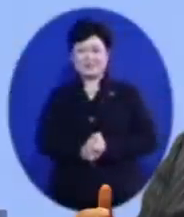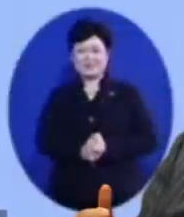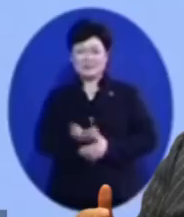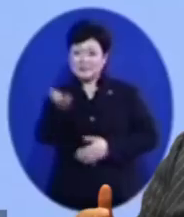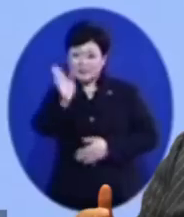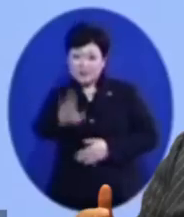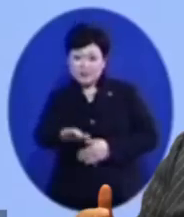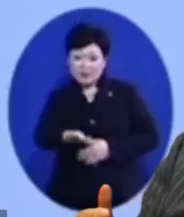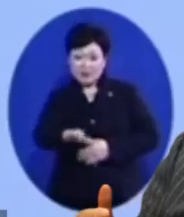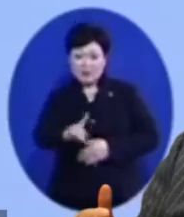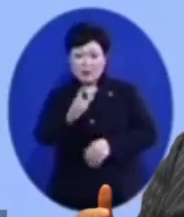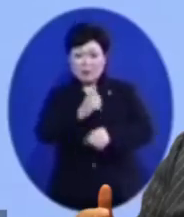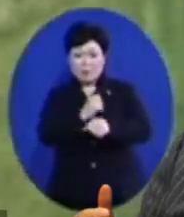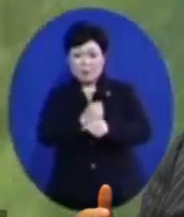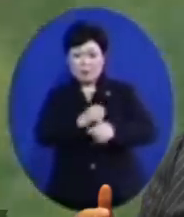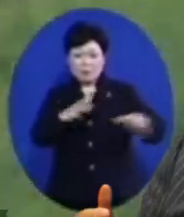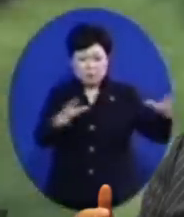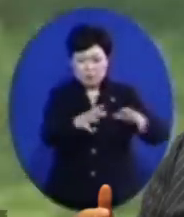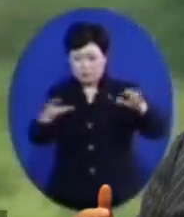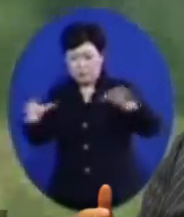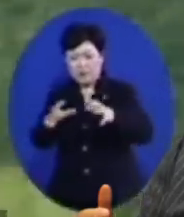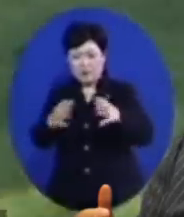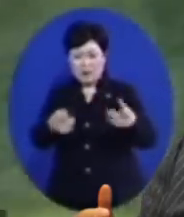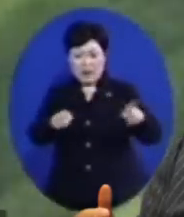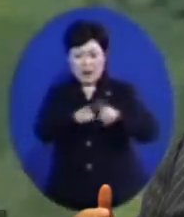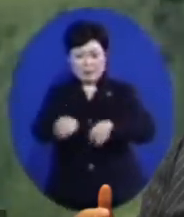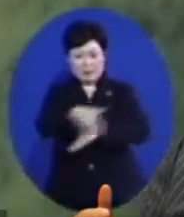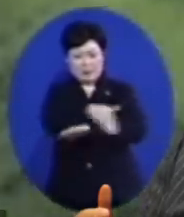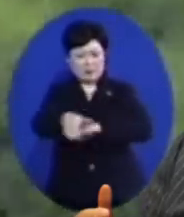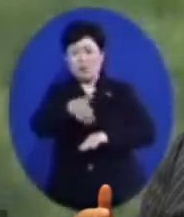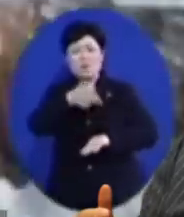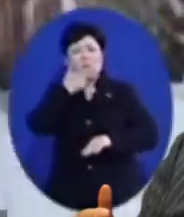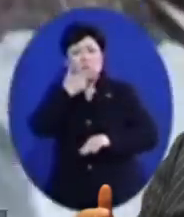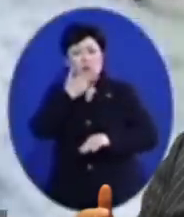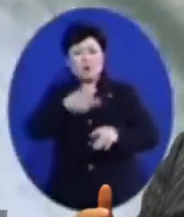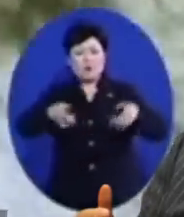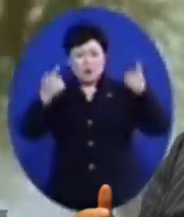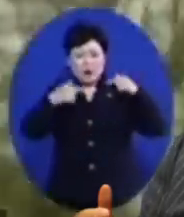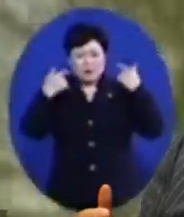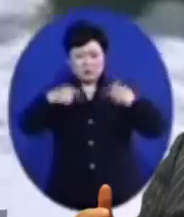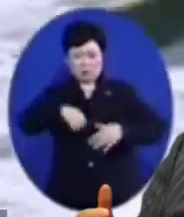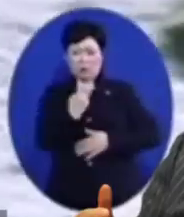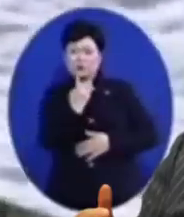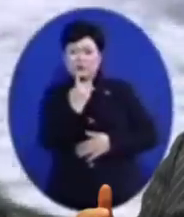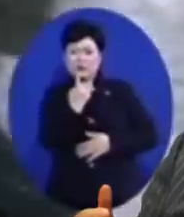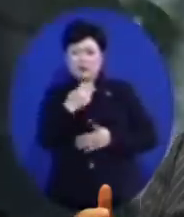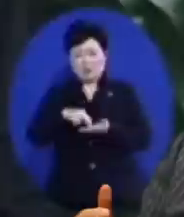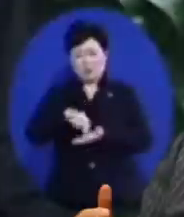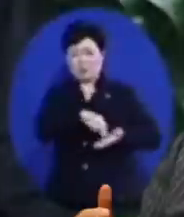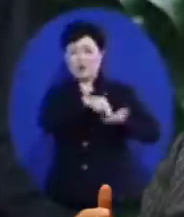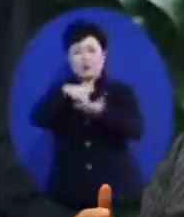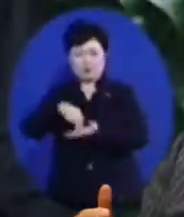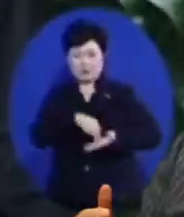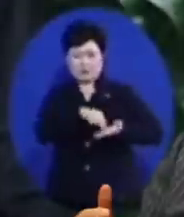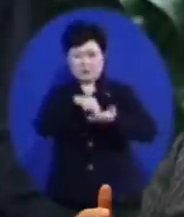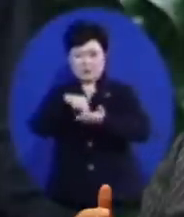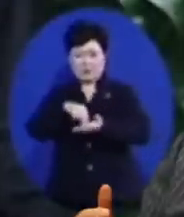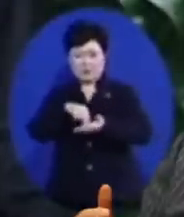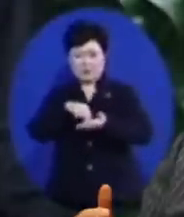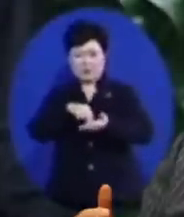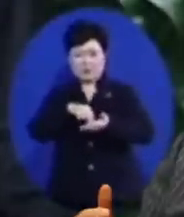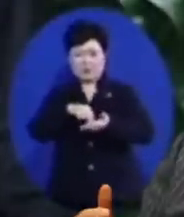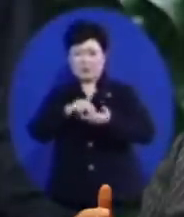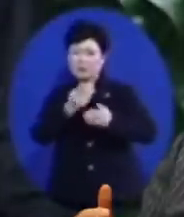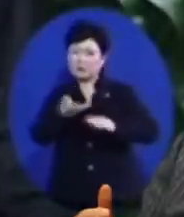그런데 때를 지어서 날아다니는 법이 없습니다. 언제나 홀로 날지 외롭게 상승